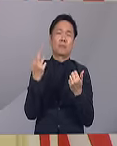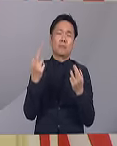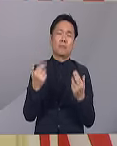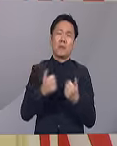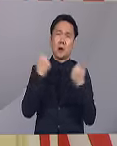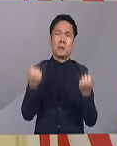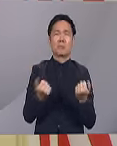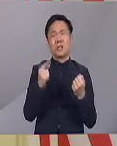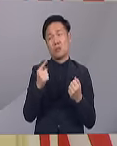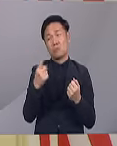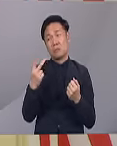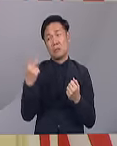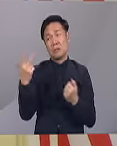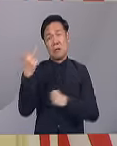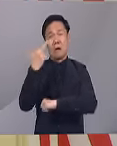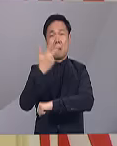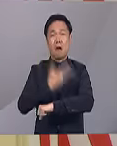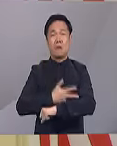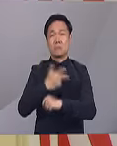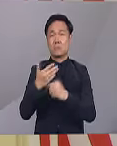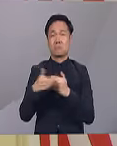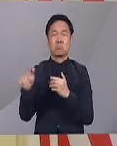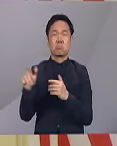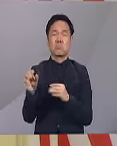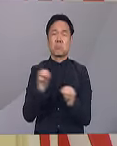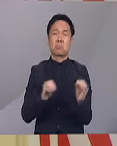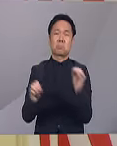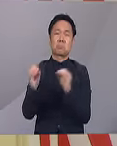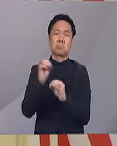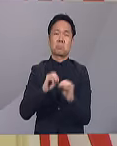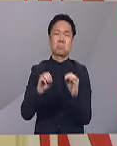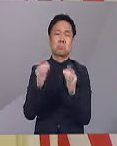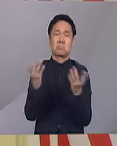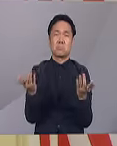raya mungkin dah tak ada lagi. Berbagai-bagai rayuan.